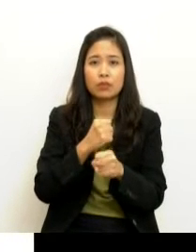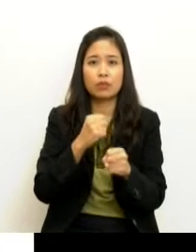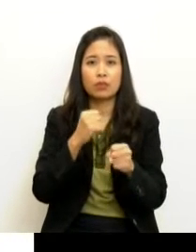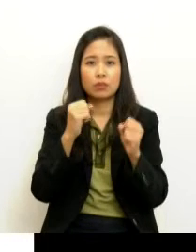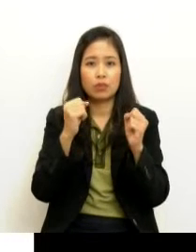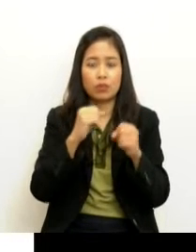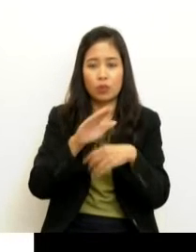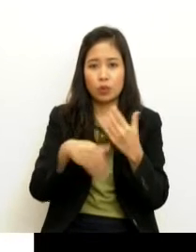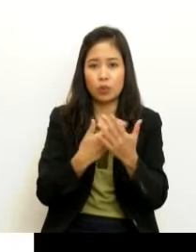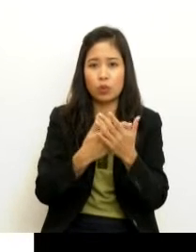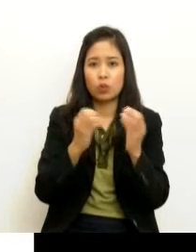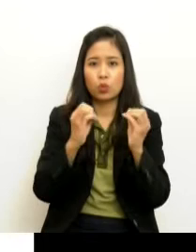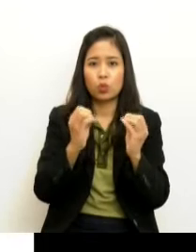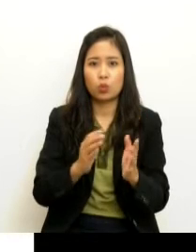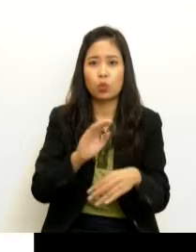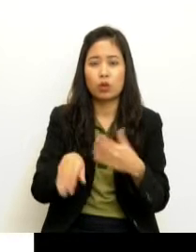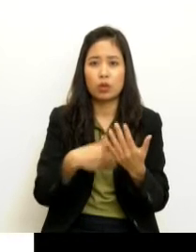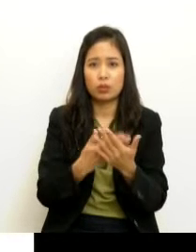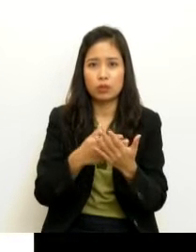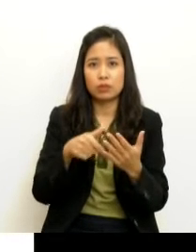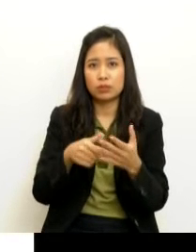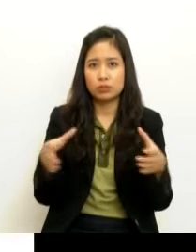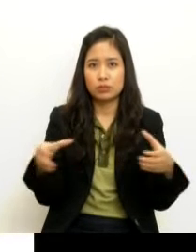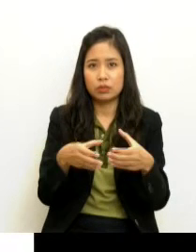นดูอันไม่คิดนะไม่ใช่